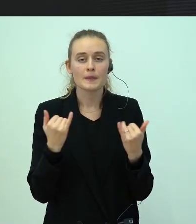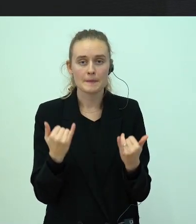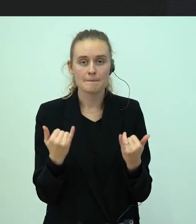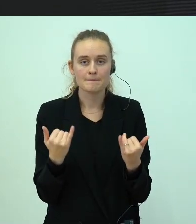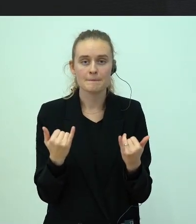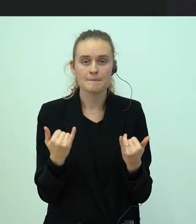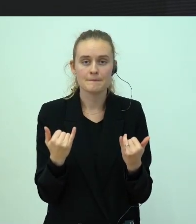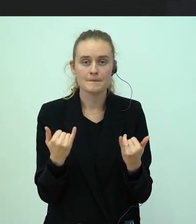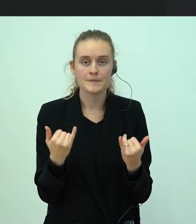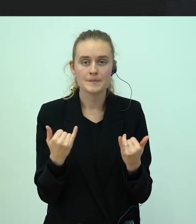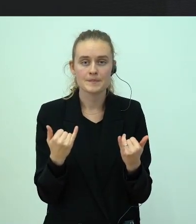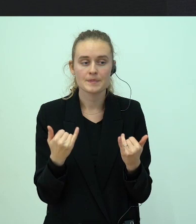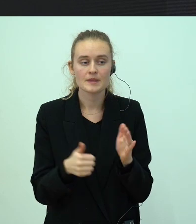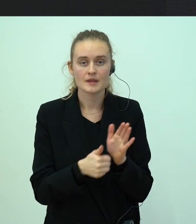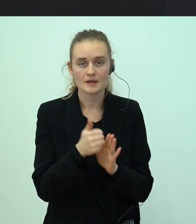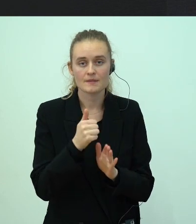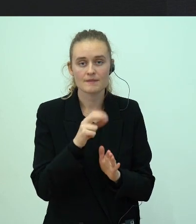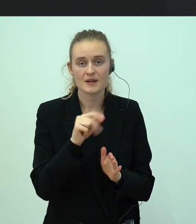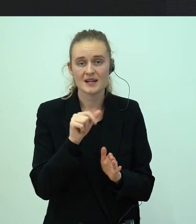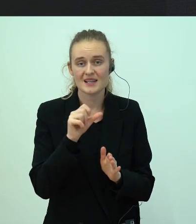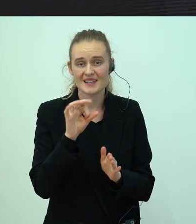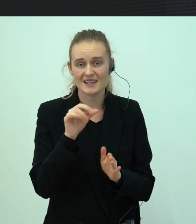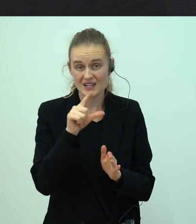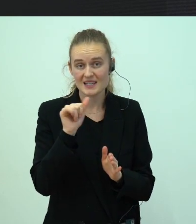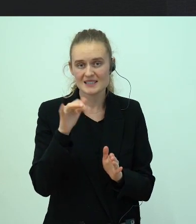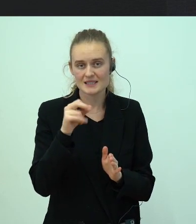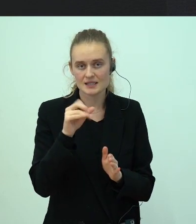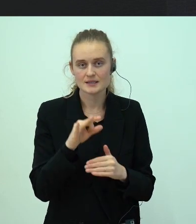dabar, gerbiamas Arūnai Valinskai, klausimas jums.